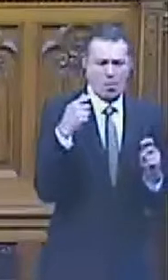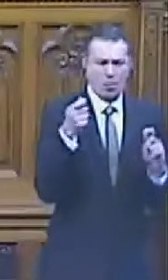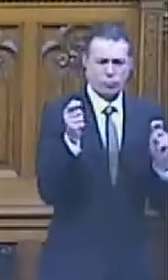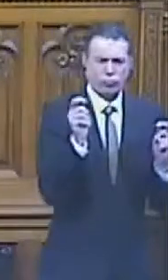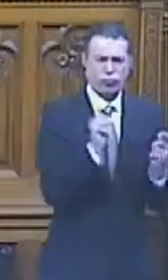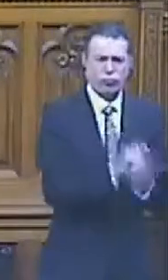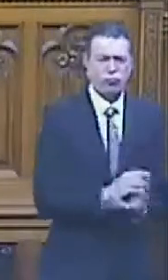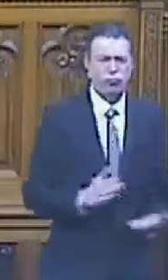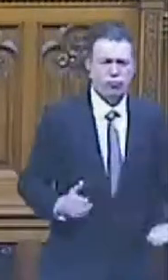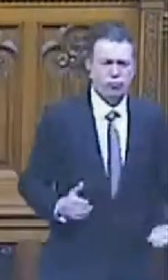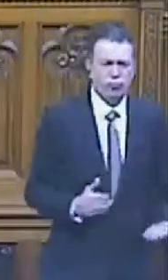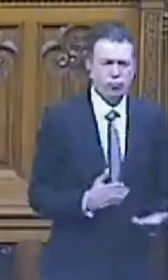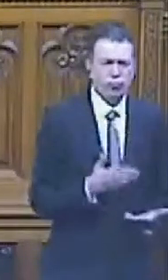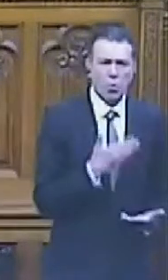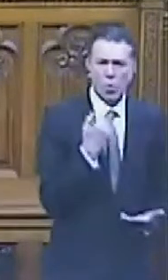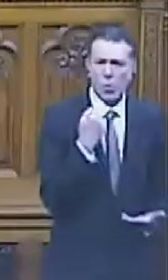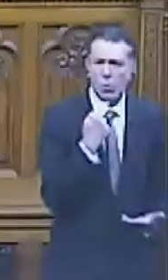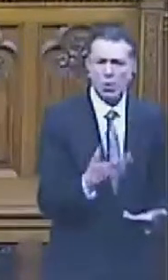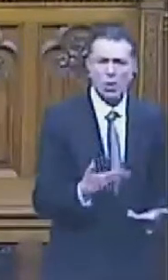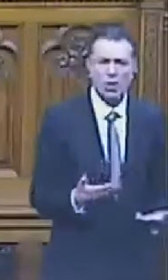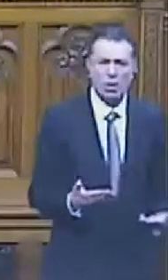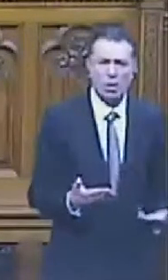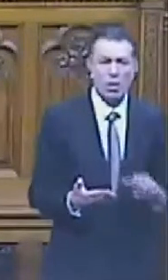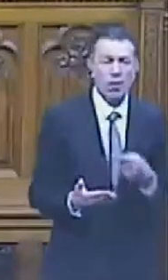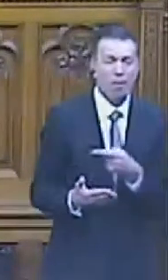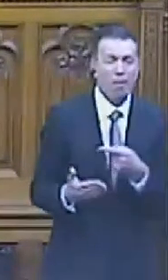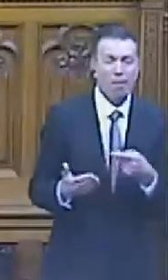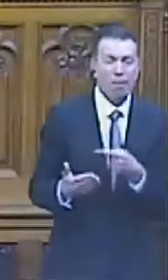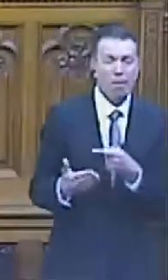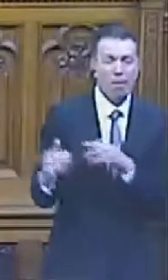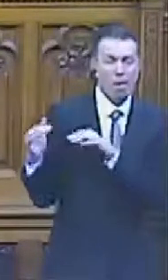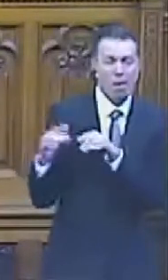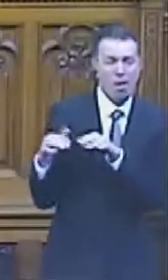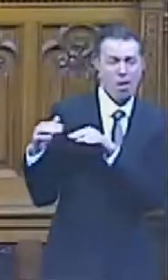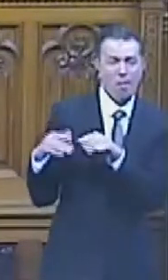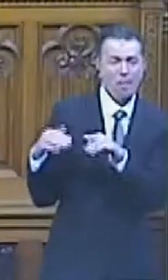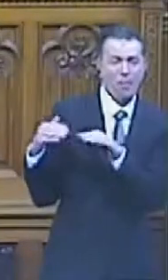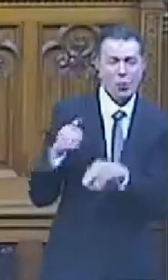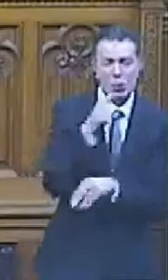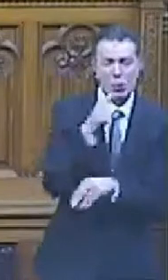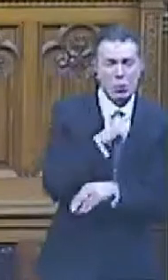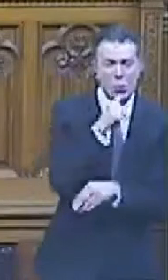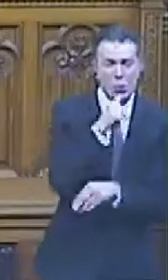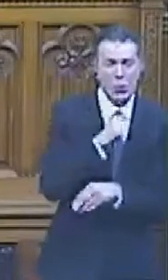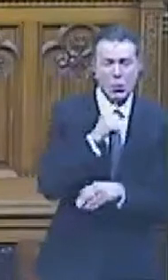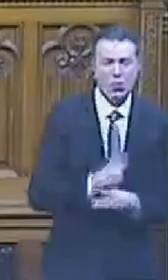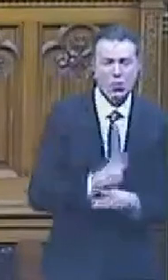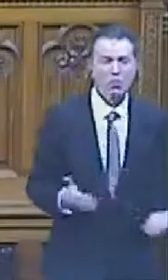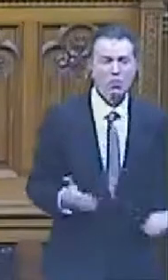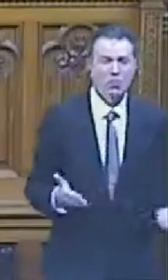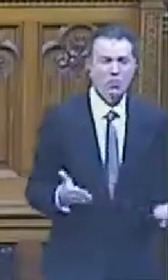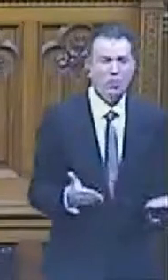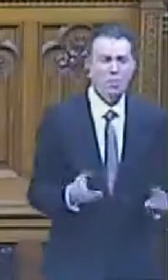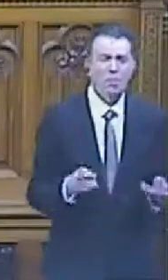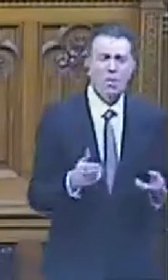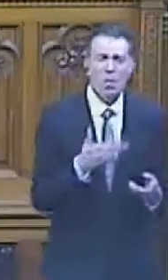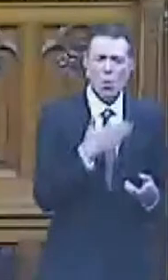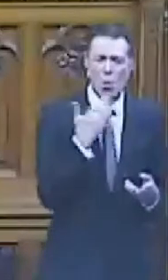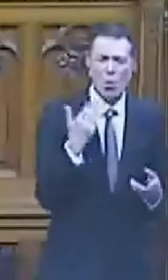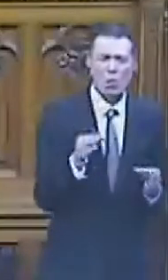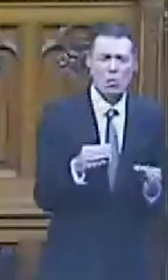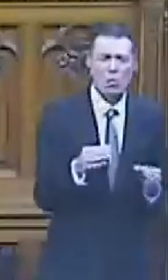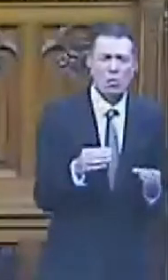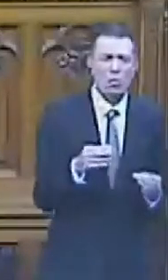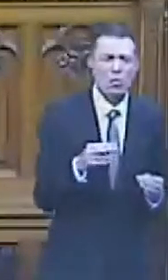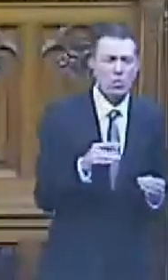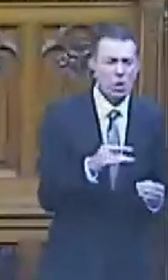ich ja gar nicht. Es ist ja nicht der eigene Schatten. Es ist der Schatten der Grünen. Ja? Um hier genau das zu tun, was in der SPÖ und